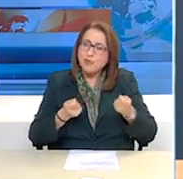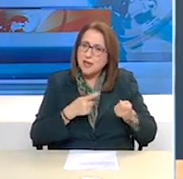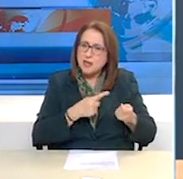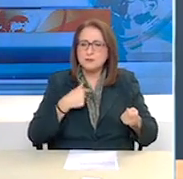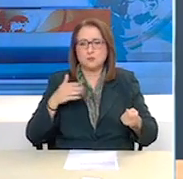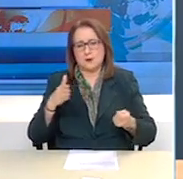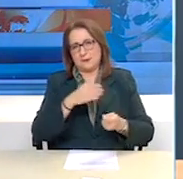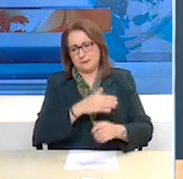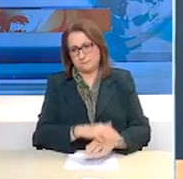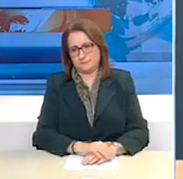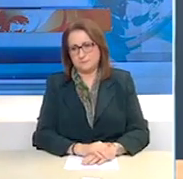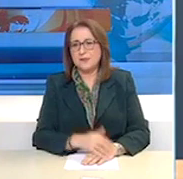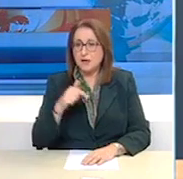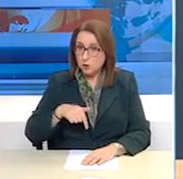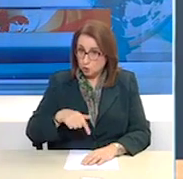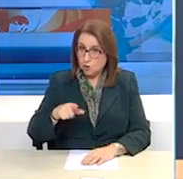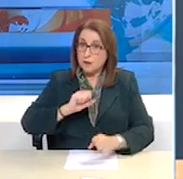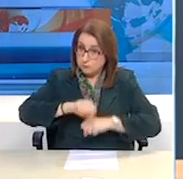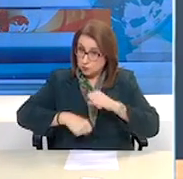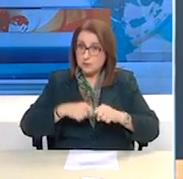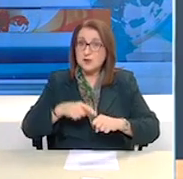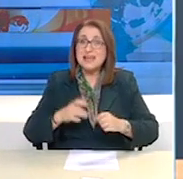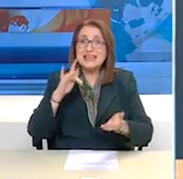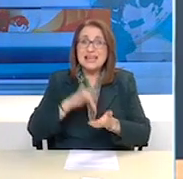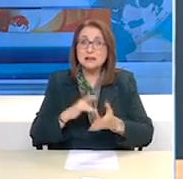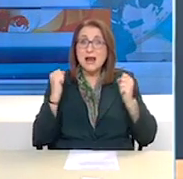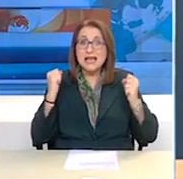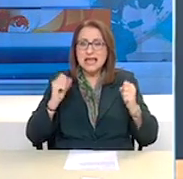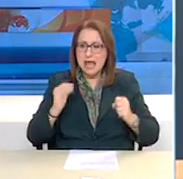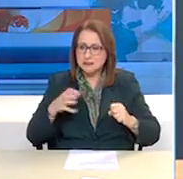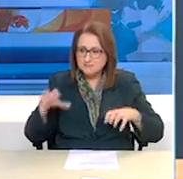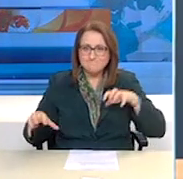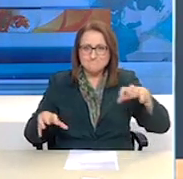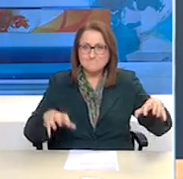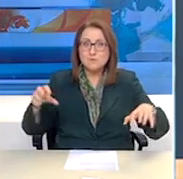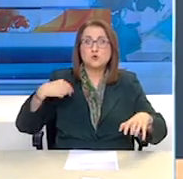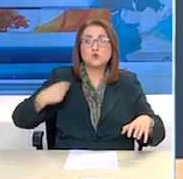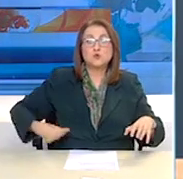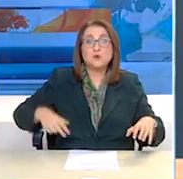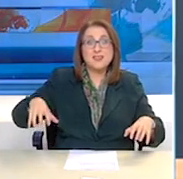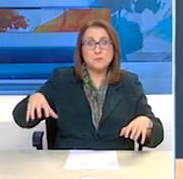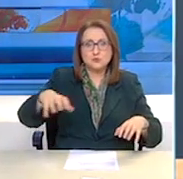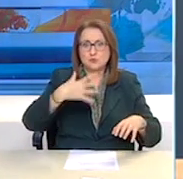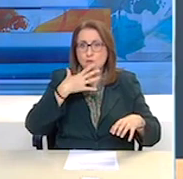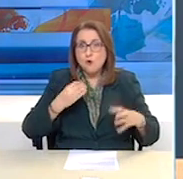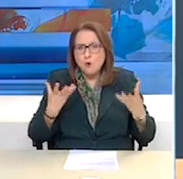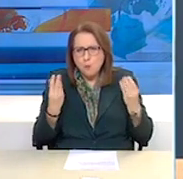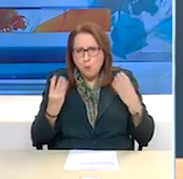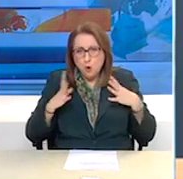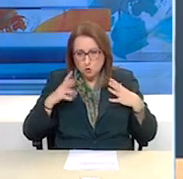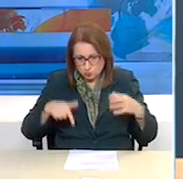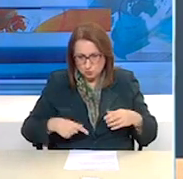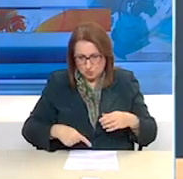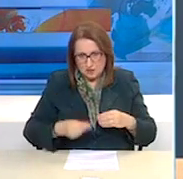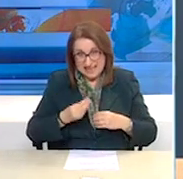και τεράστιες προσπάθειες να ενισχυθεί και η πρωτοβάθμια φροντίδα να μπορεί να ανταπεξέλθει σε αυτή την πίεση από το κοινό, η οποία θα αυξάνει όσο